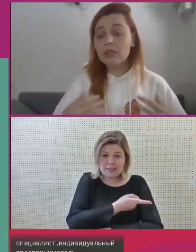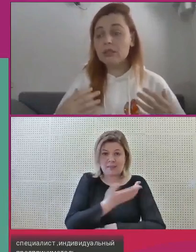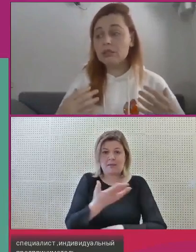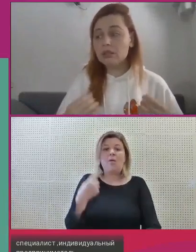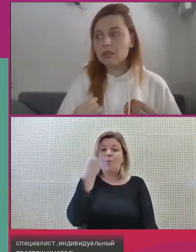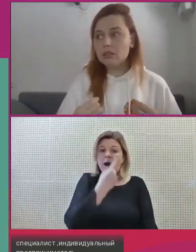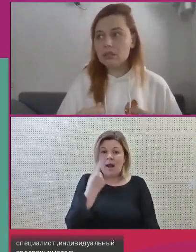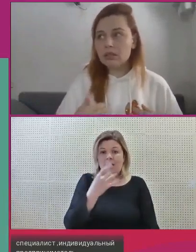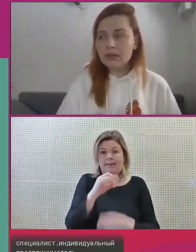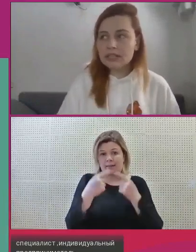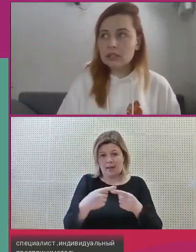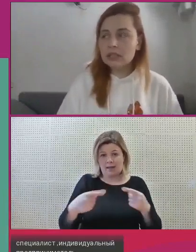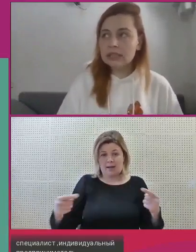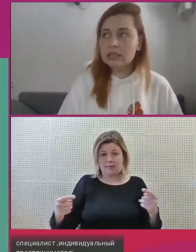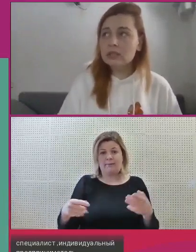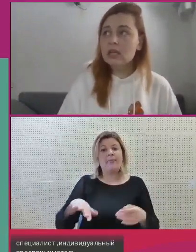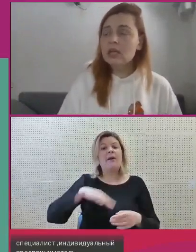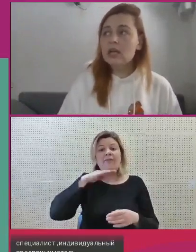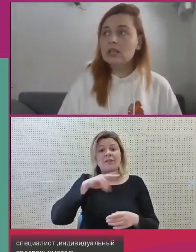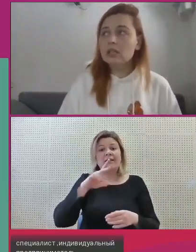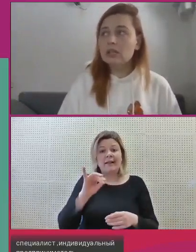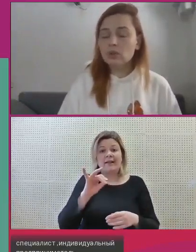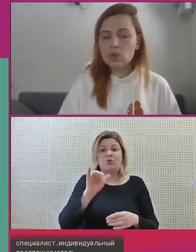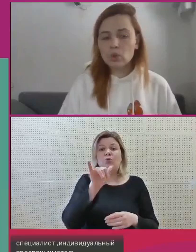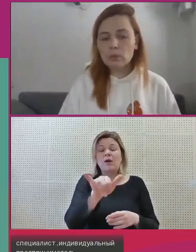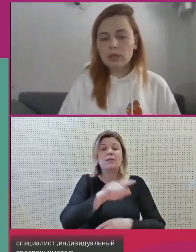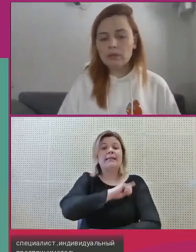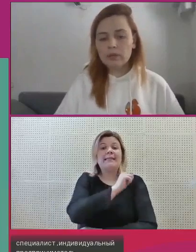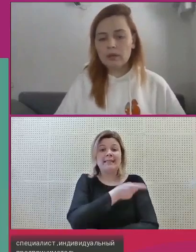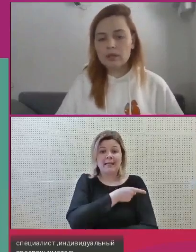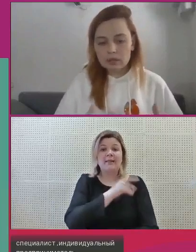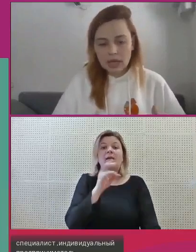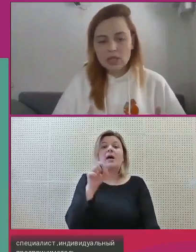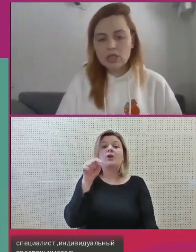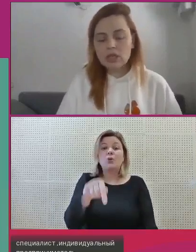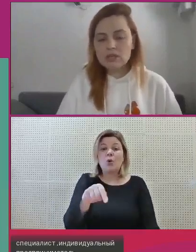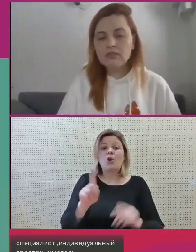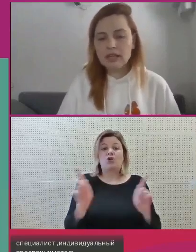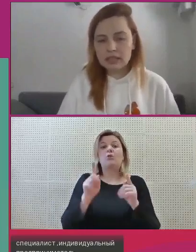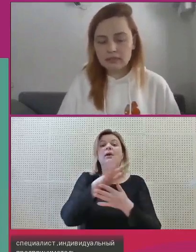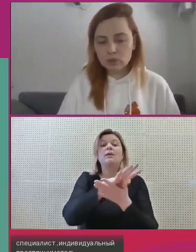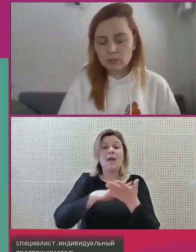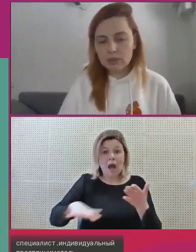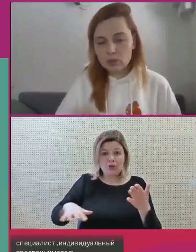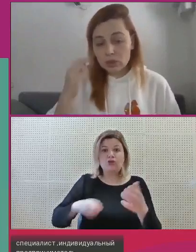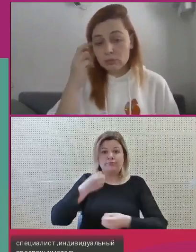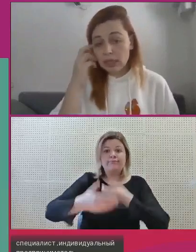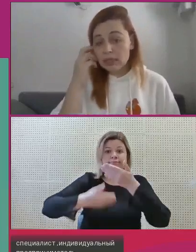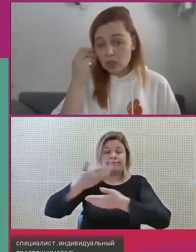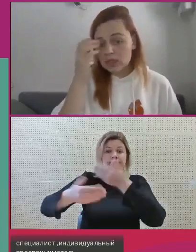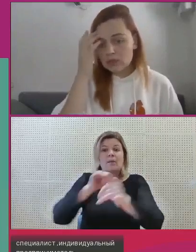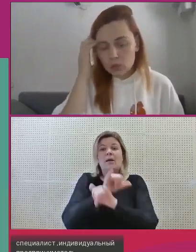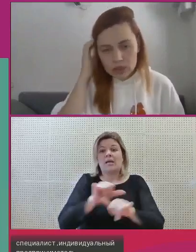и хватит ли сил на то, чтобы дальше развивать это все. Потому что